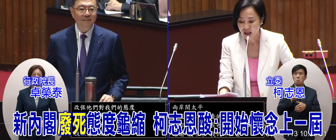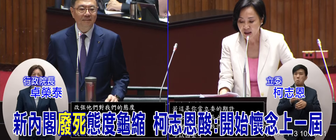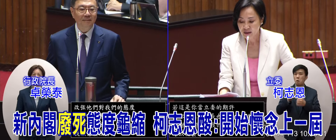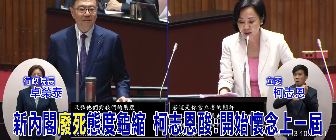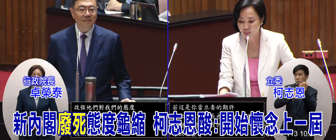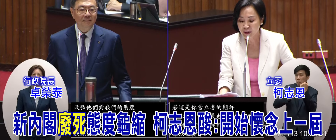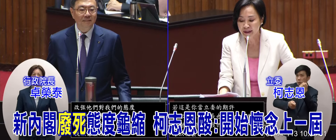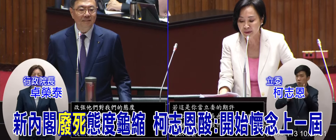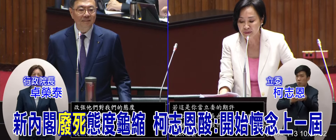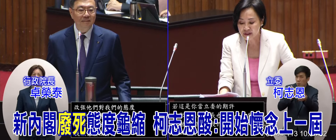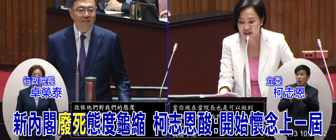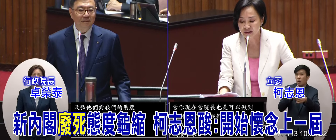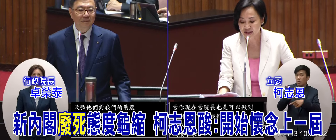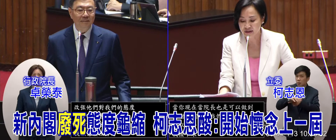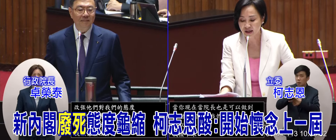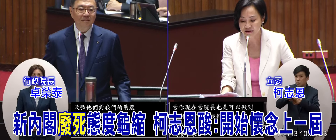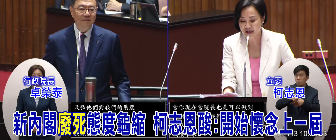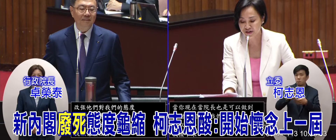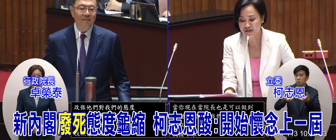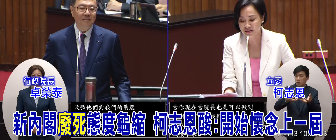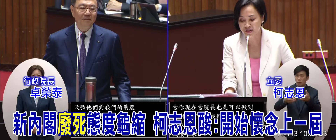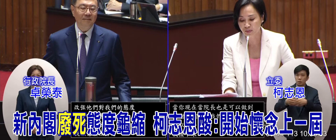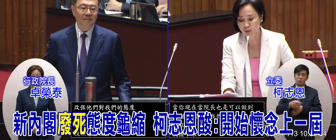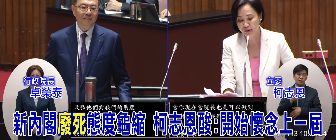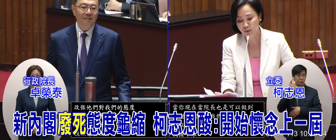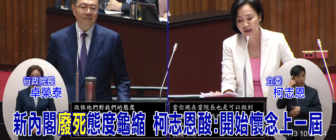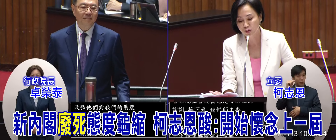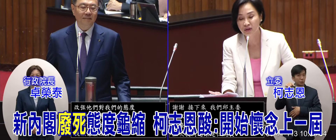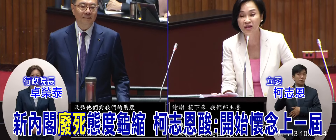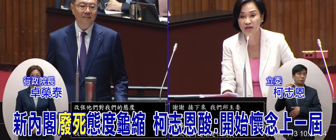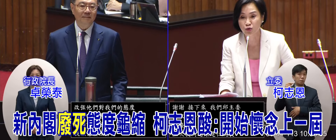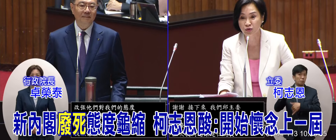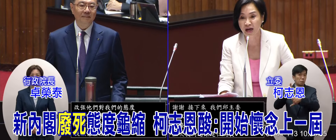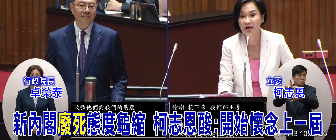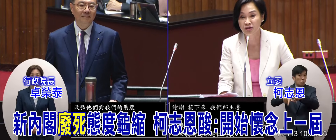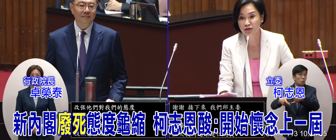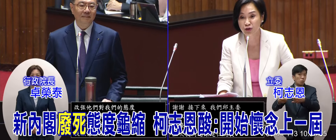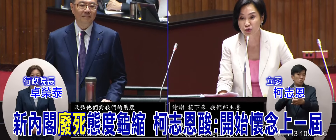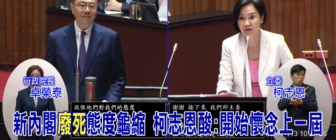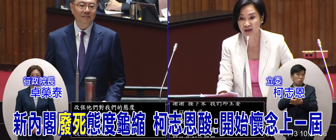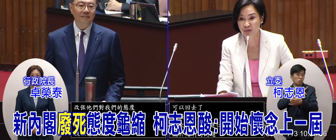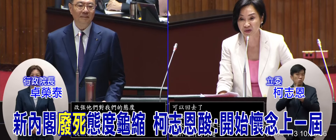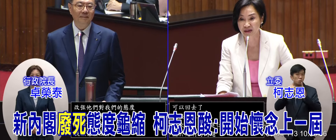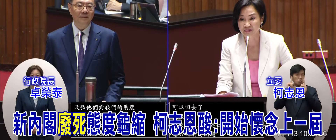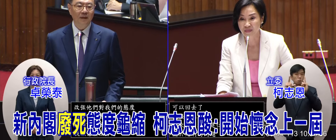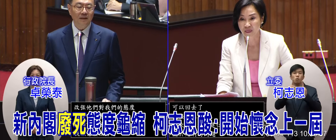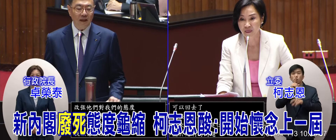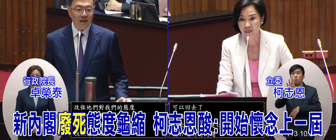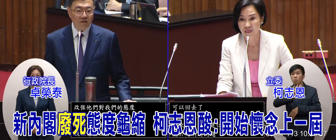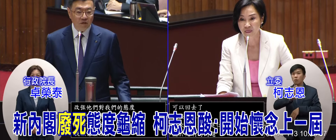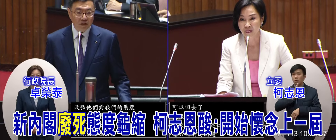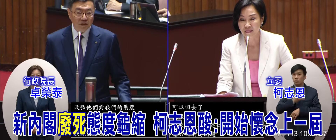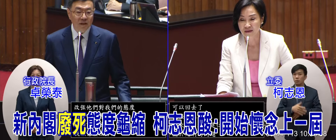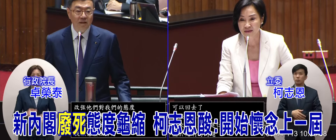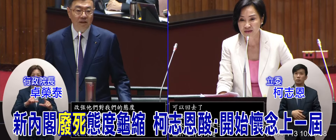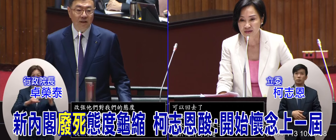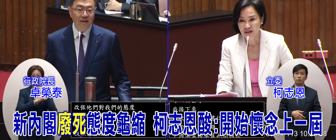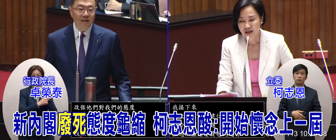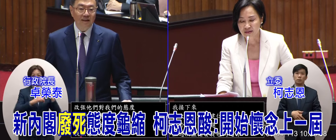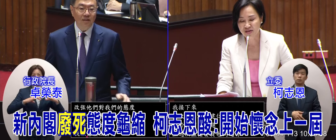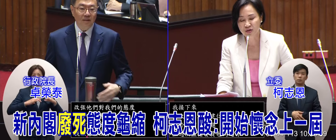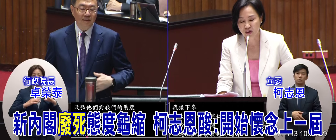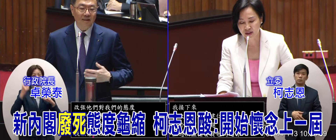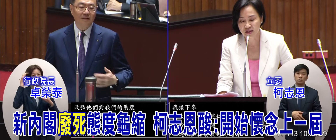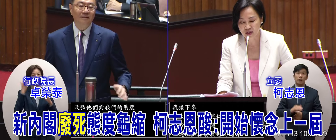为你不应该用个人的，在释宪之前不应该做个人的主张，这是你的说法对不对？ 在大法官释宪之